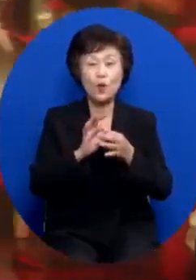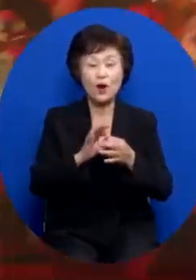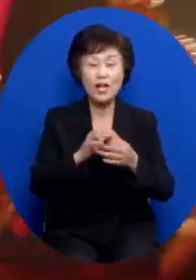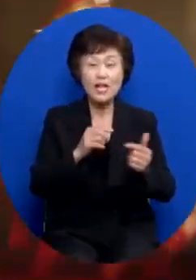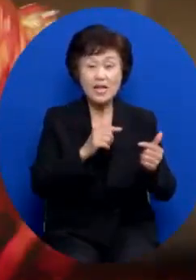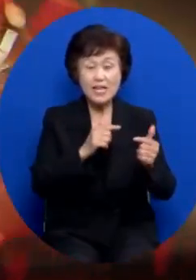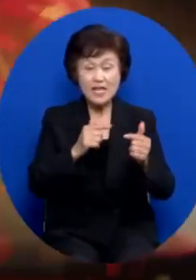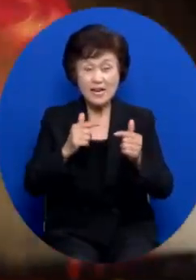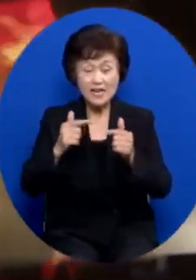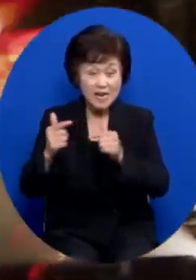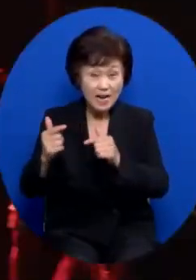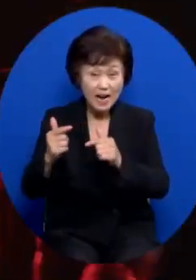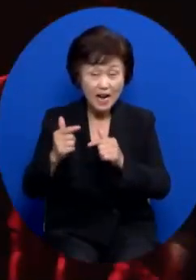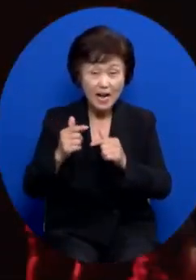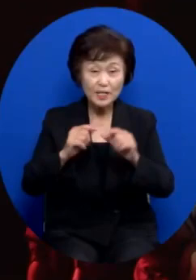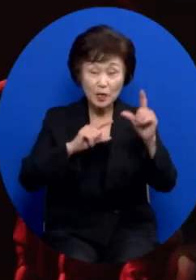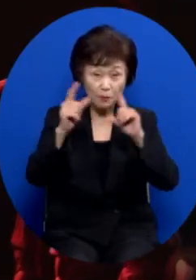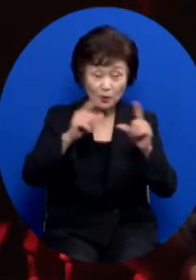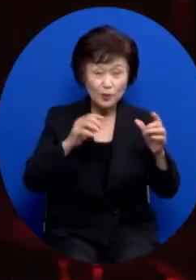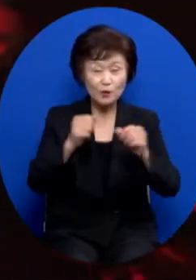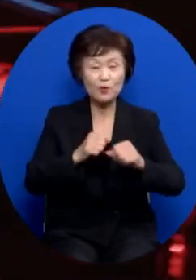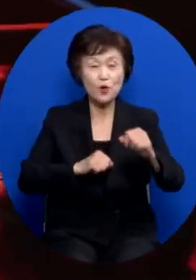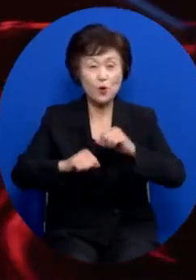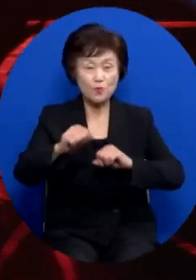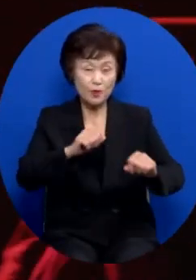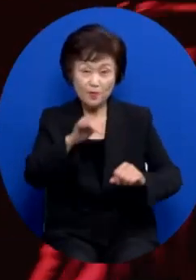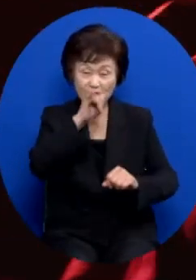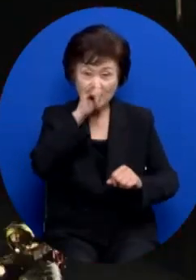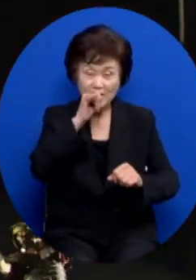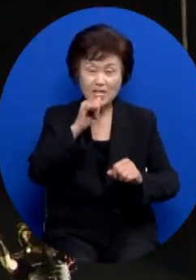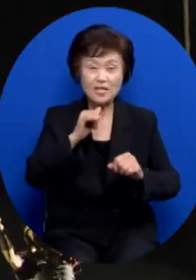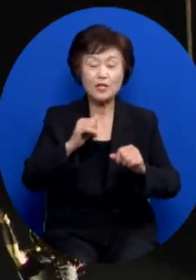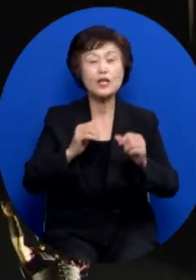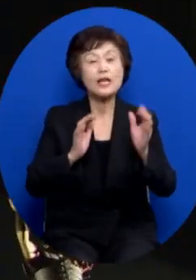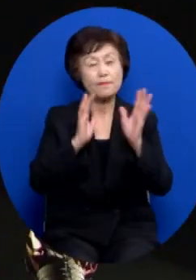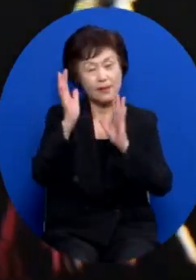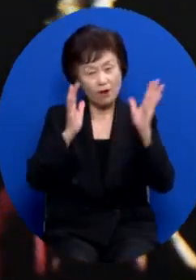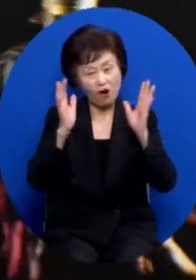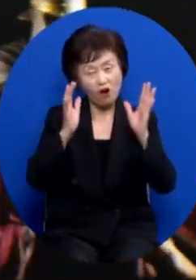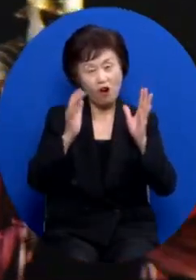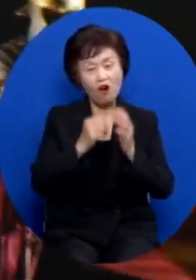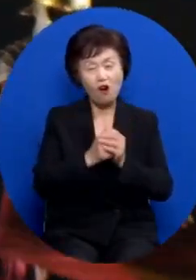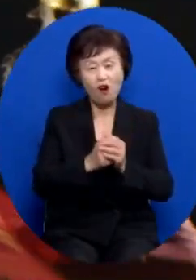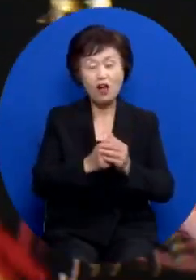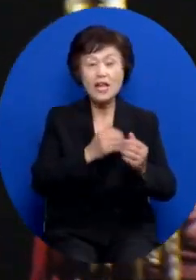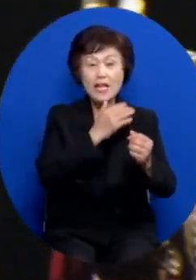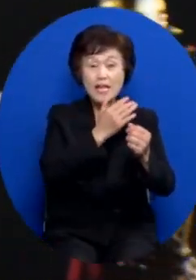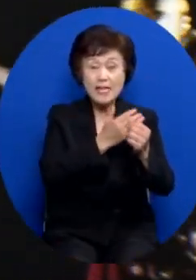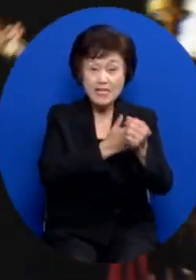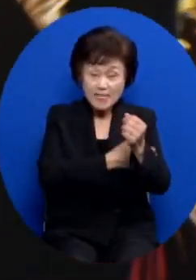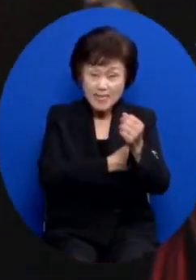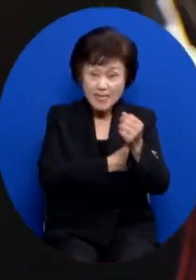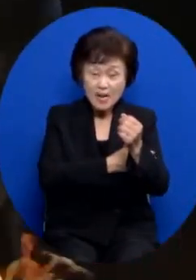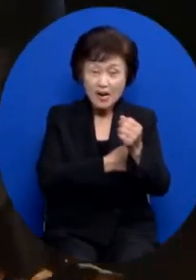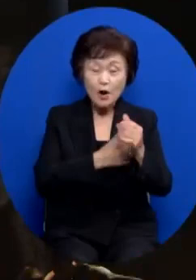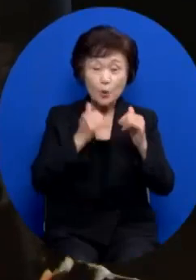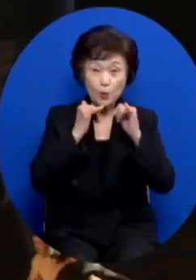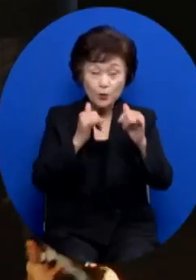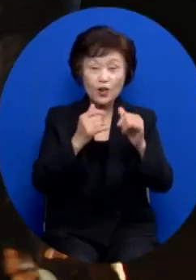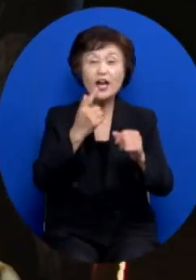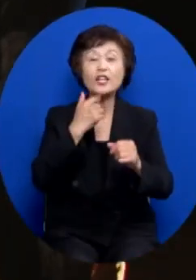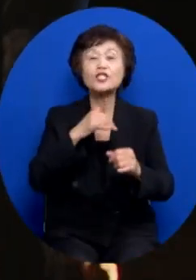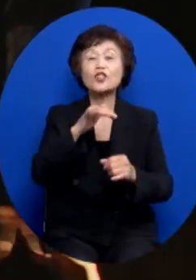장치들로 생동감과 역동적인 무대를 선보입니다. 탄탄한 실력으로 수상한 바 있는 앙상블도